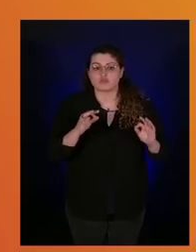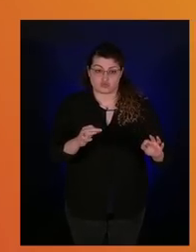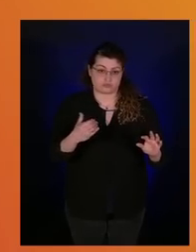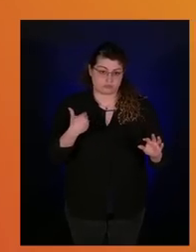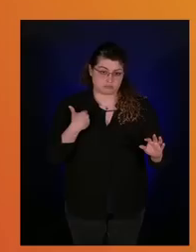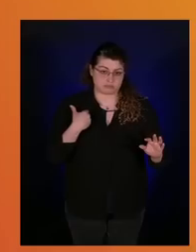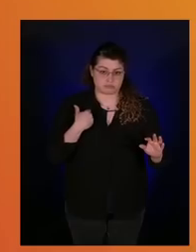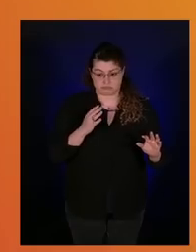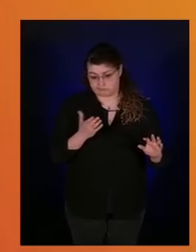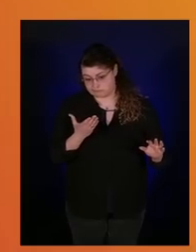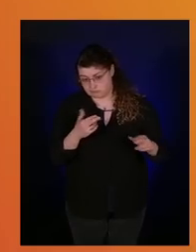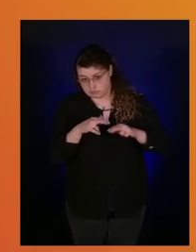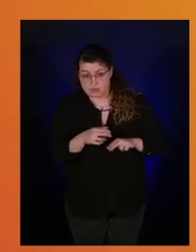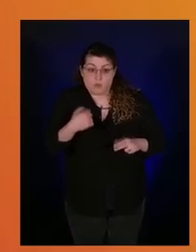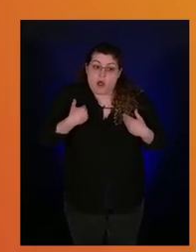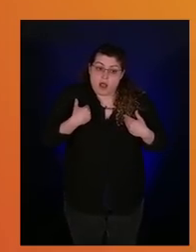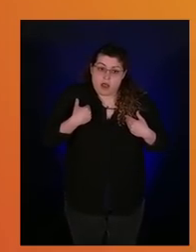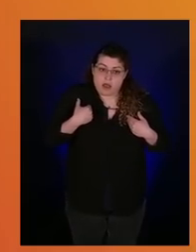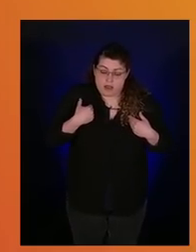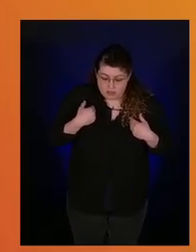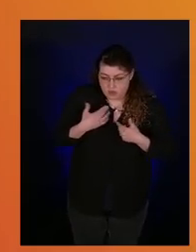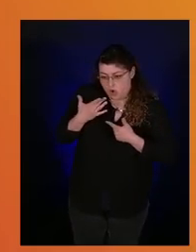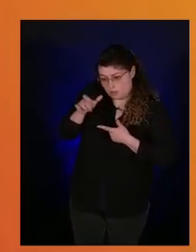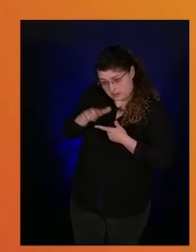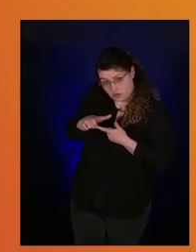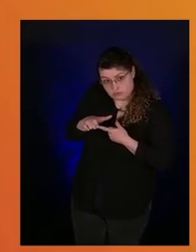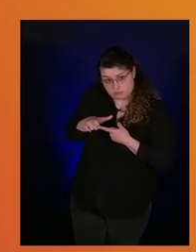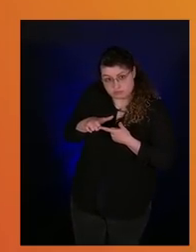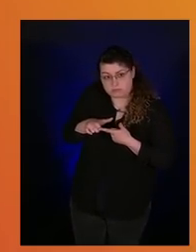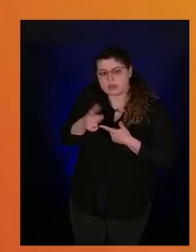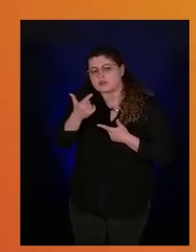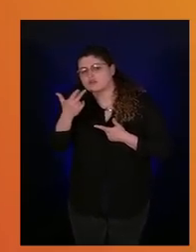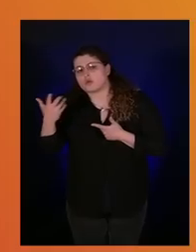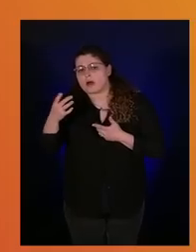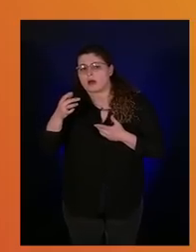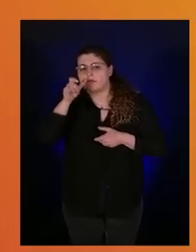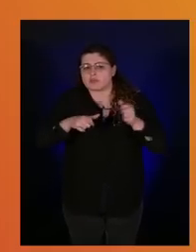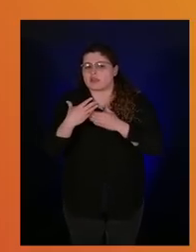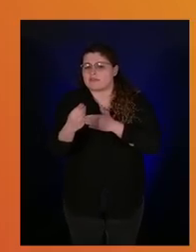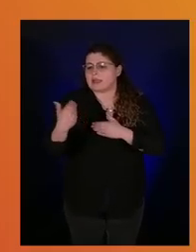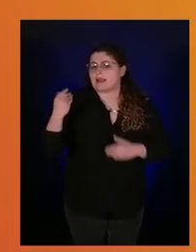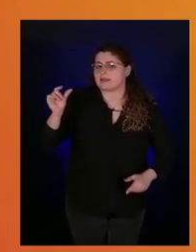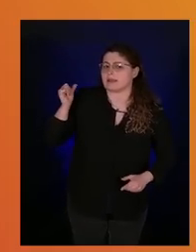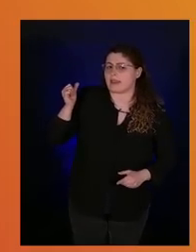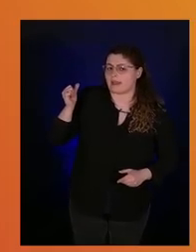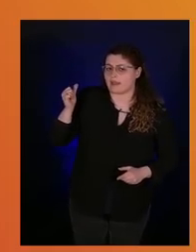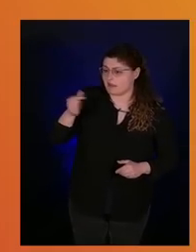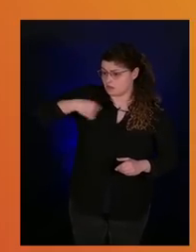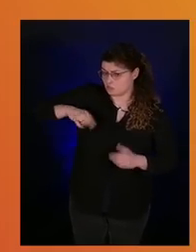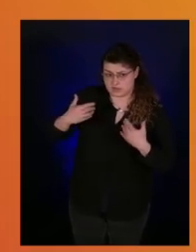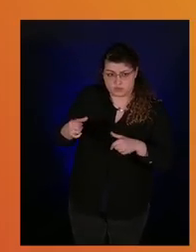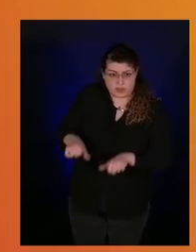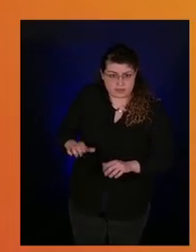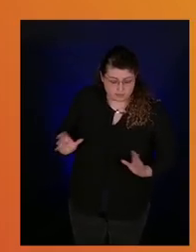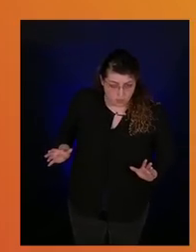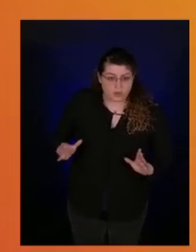la fin ils nous restaient. Donc moi Cyril Briffaut, j'ai un Sénécal et Arnaud Doxer qui sont dans les tribunes invitées là-bas derrière. Je suis venu ici pour vous parler un petit peu de